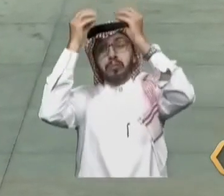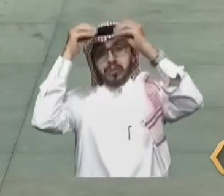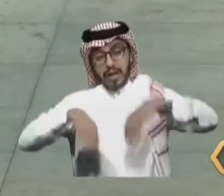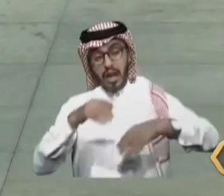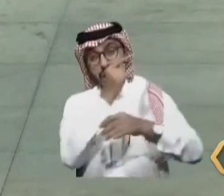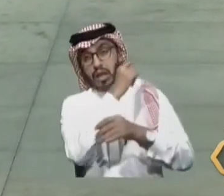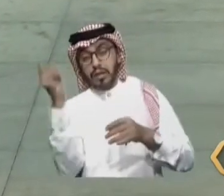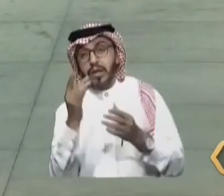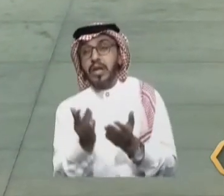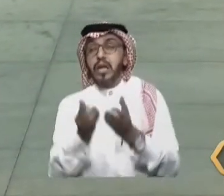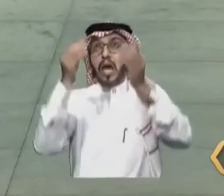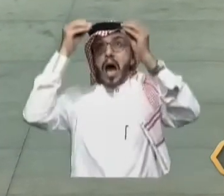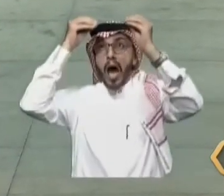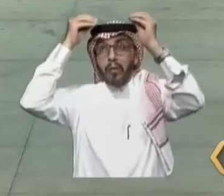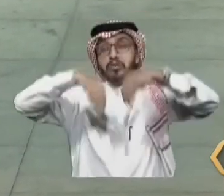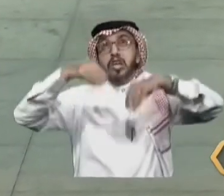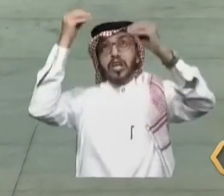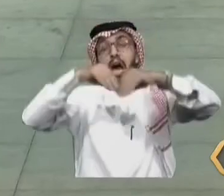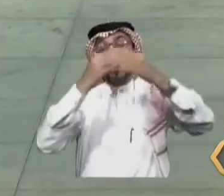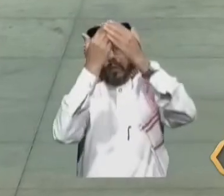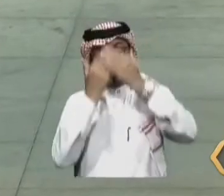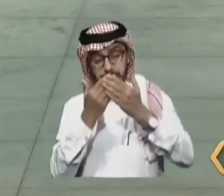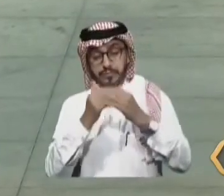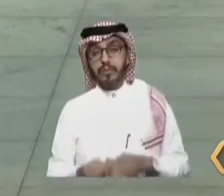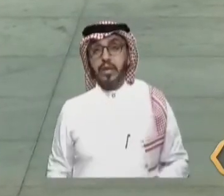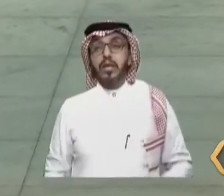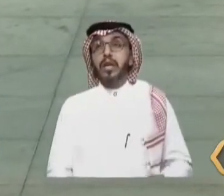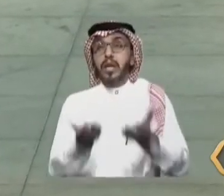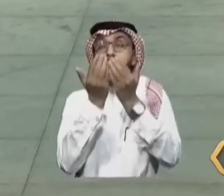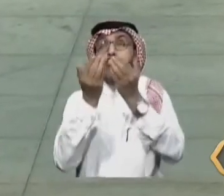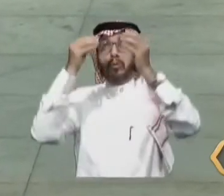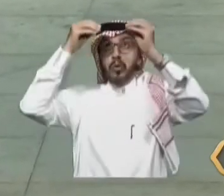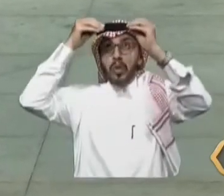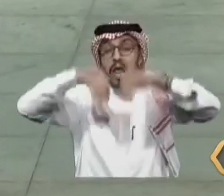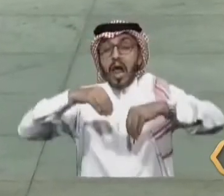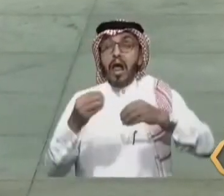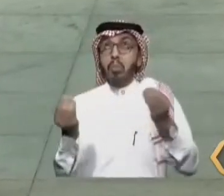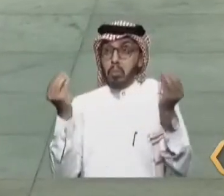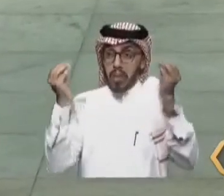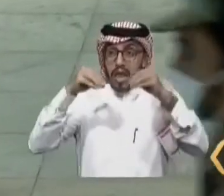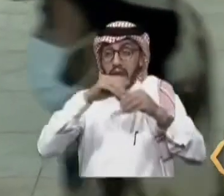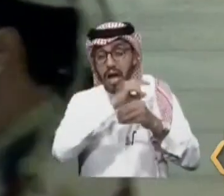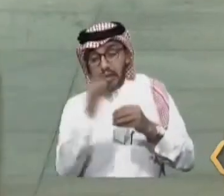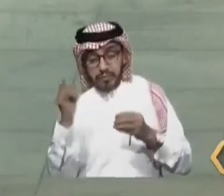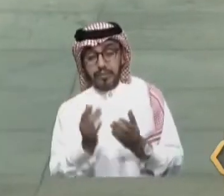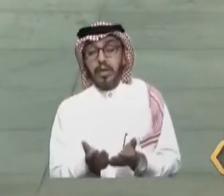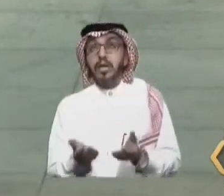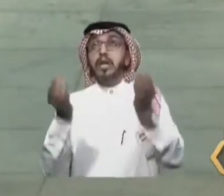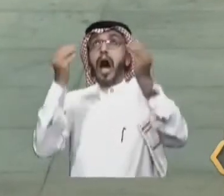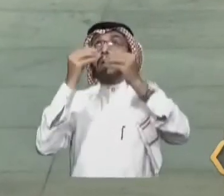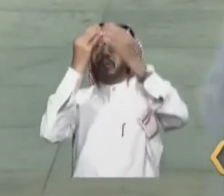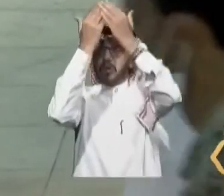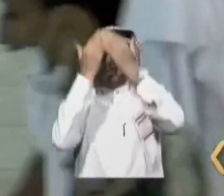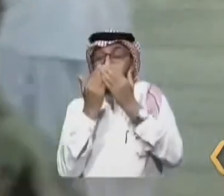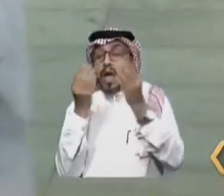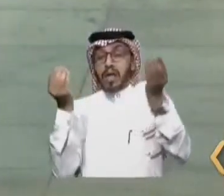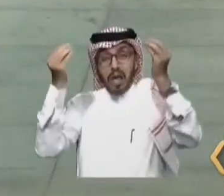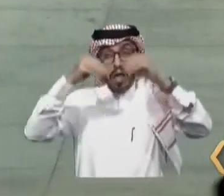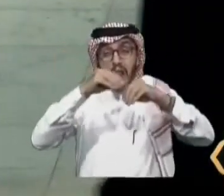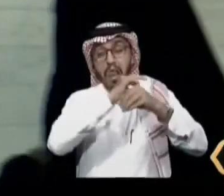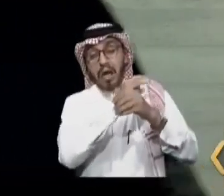تحرمنا، وآثرنا ولا تؤثر علينا. اللهم آثرنا ولا تؤثر علينا، اللهم آثرنا ولا